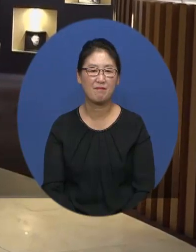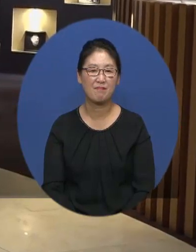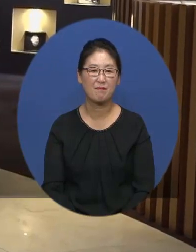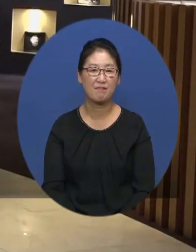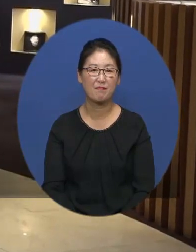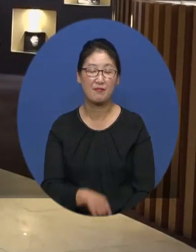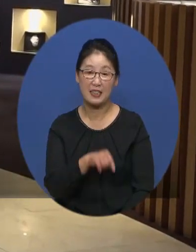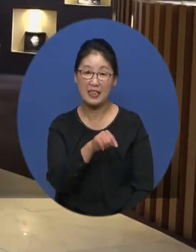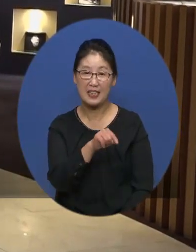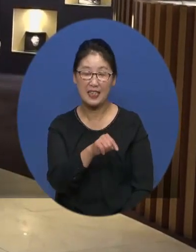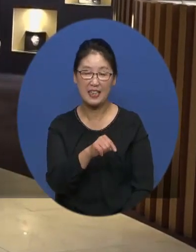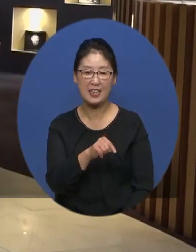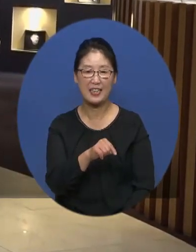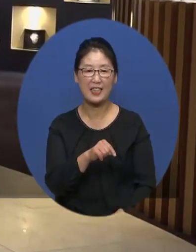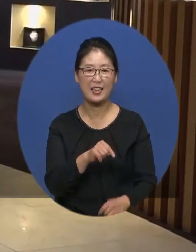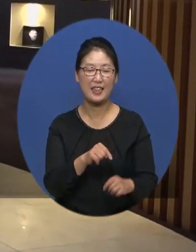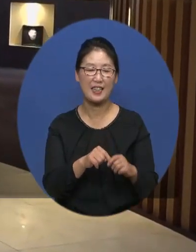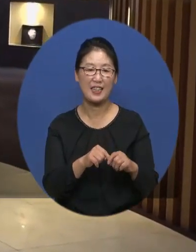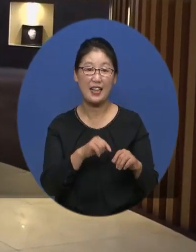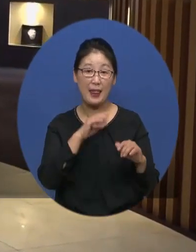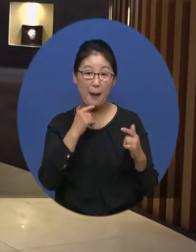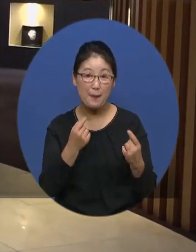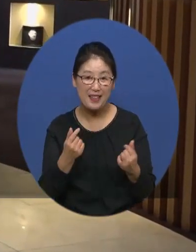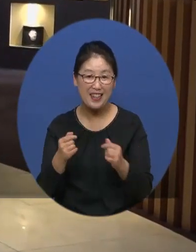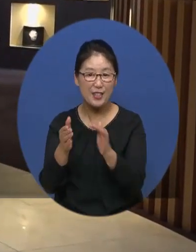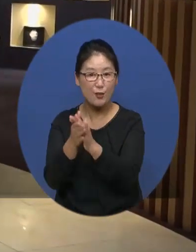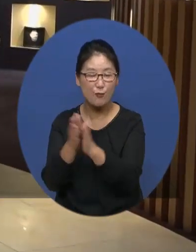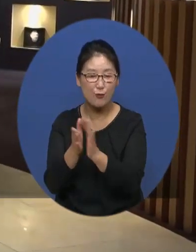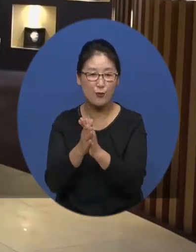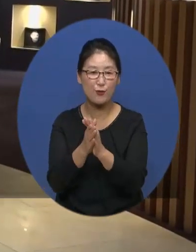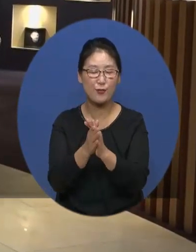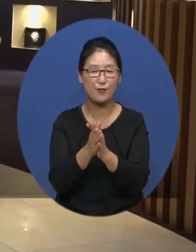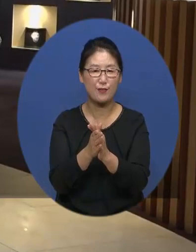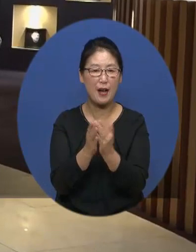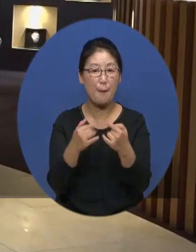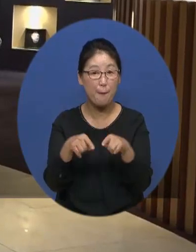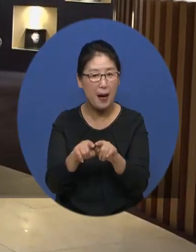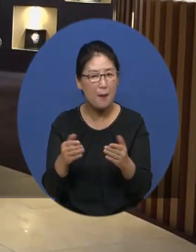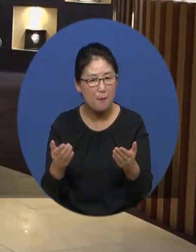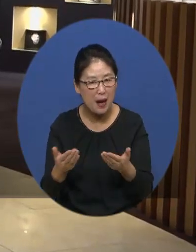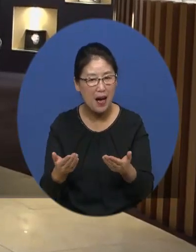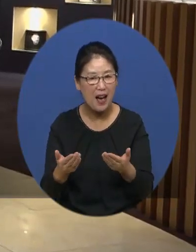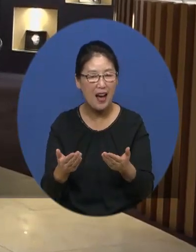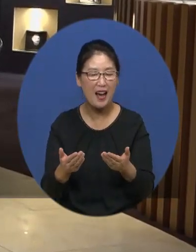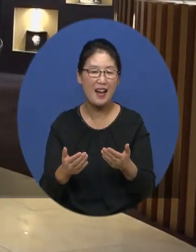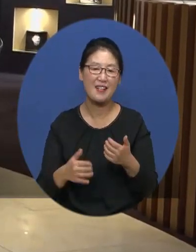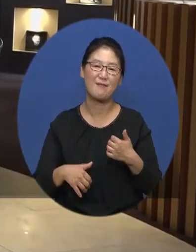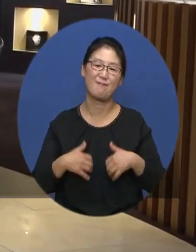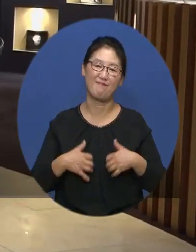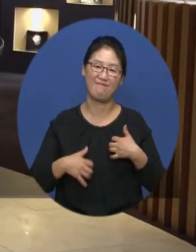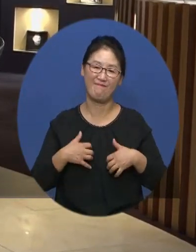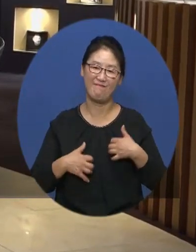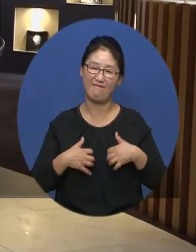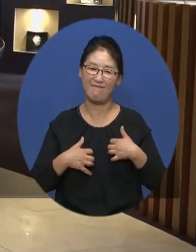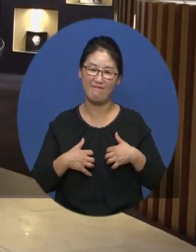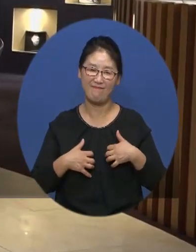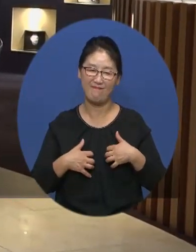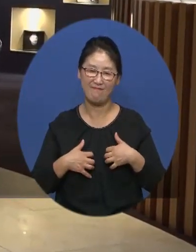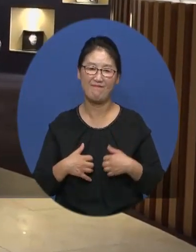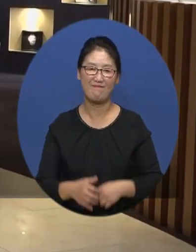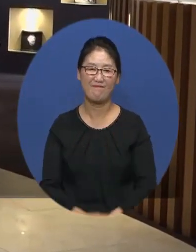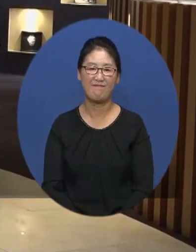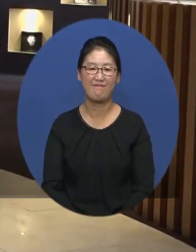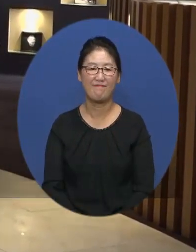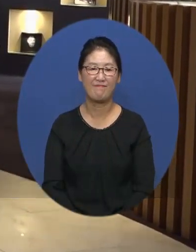또래 친구들하고 같이 일하는 게 재밌다 보니까 하게 된 것 같아요.